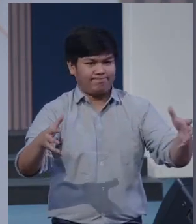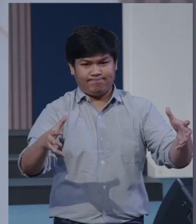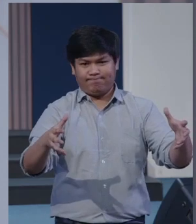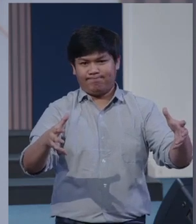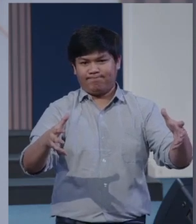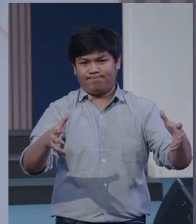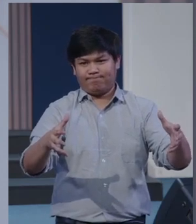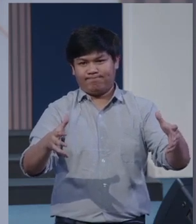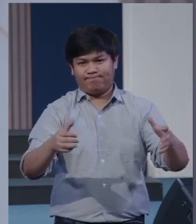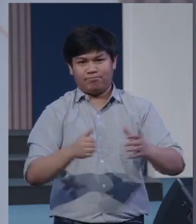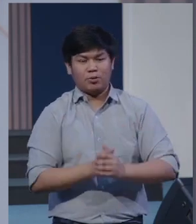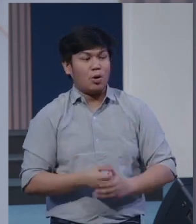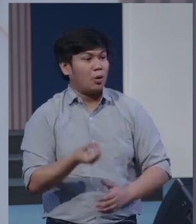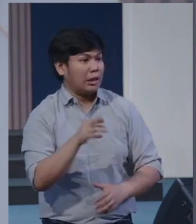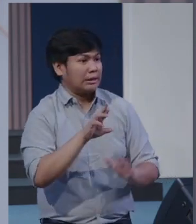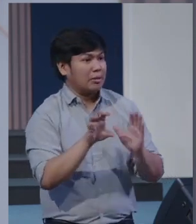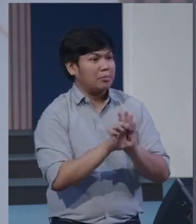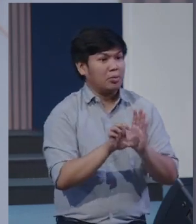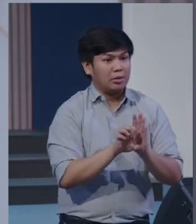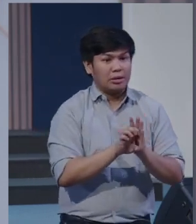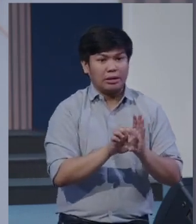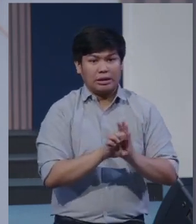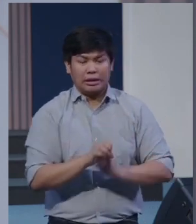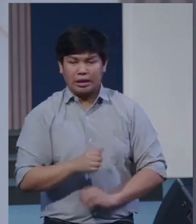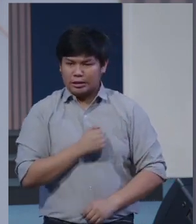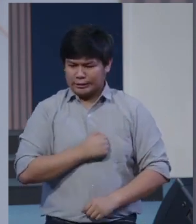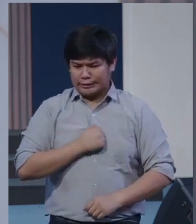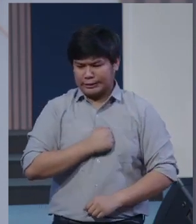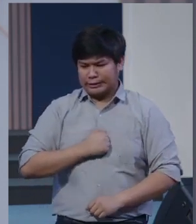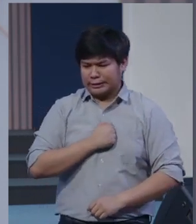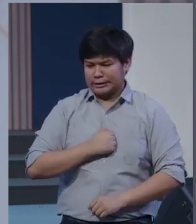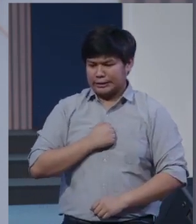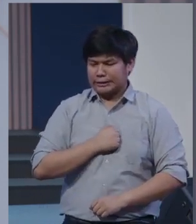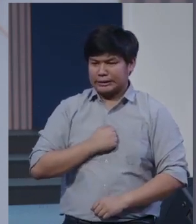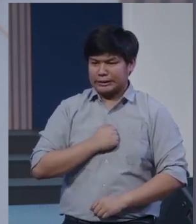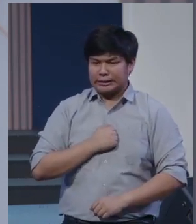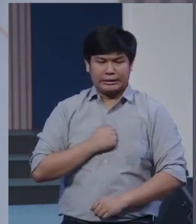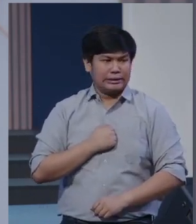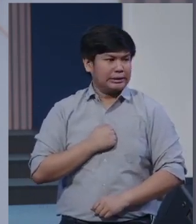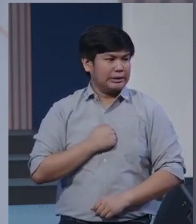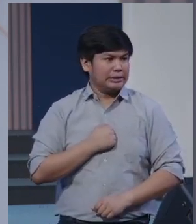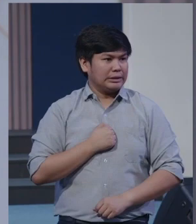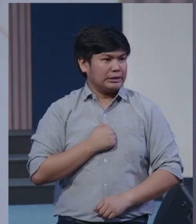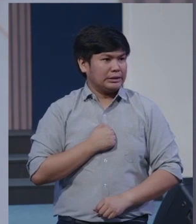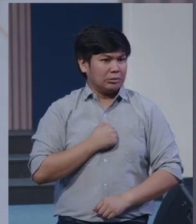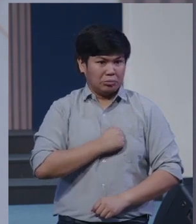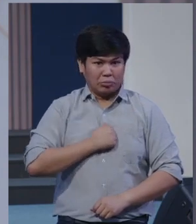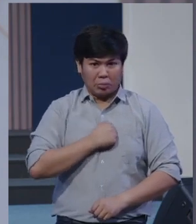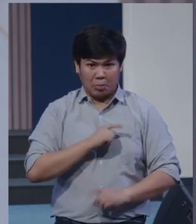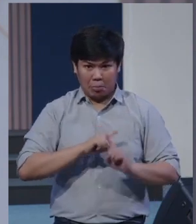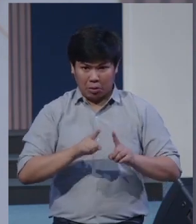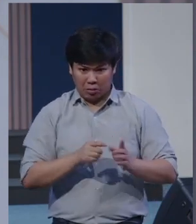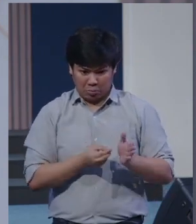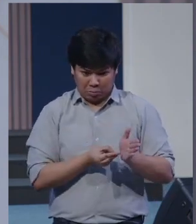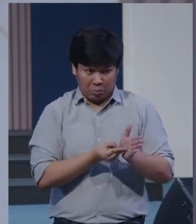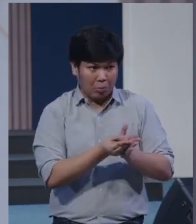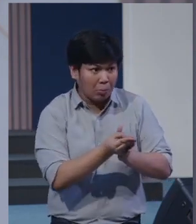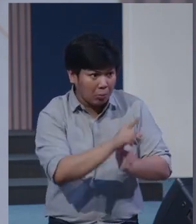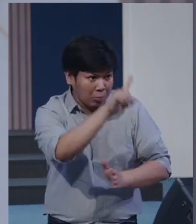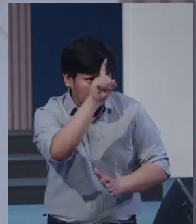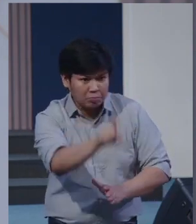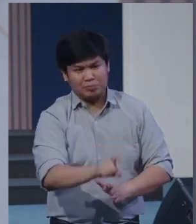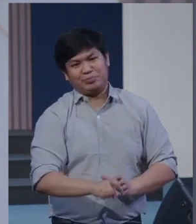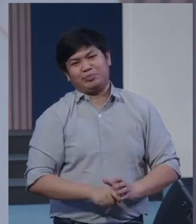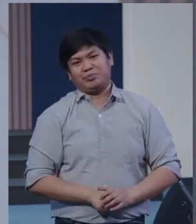kaya sorry na yan isa pang sinungaling yan ba Sorry